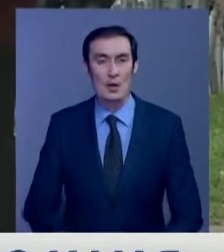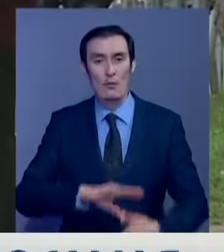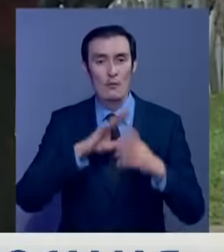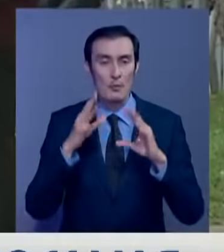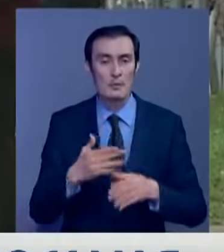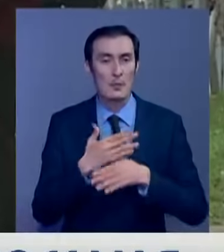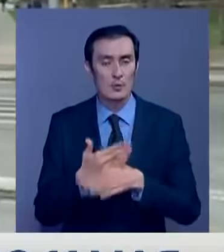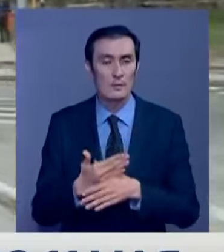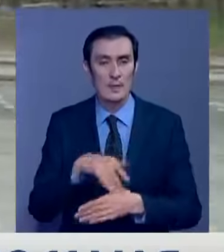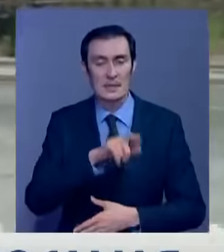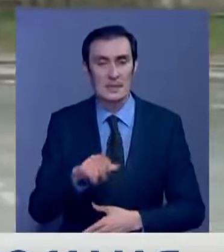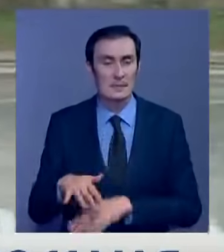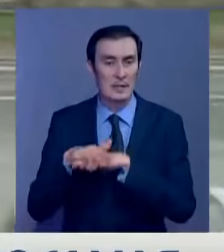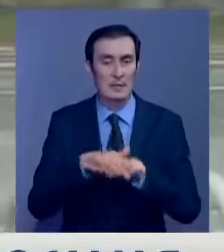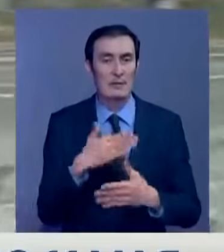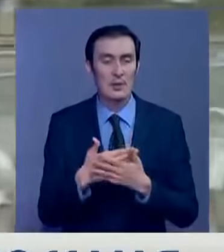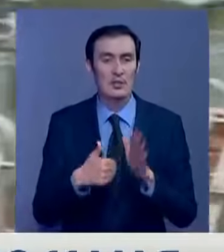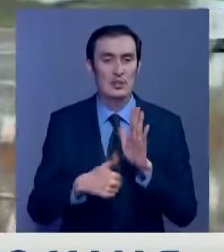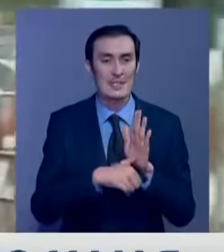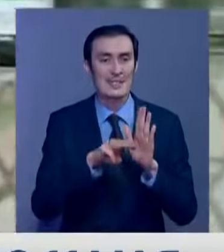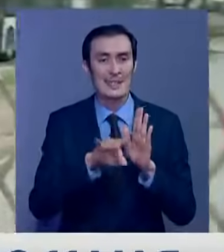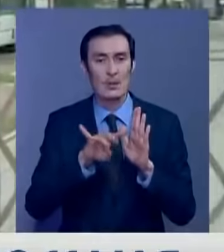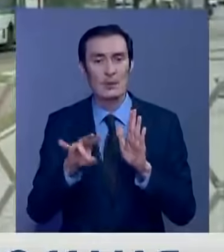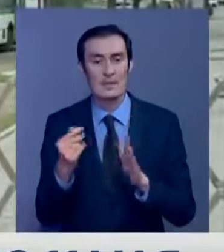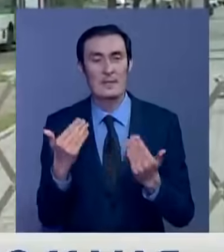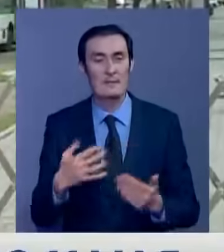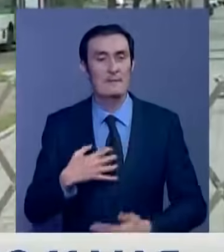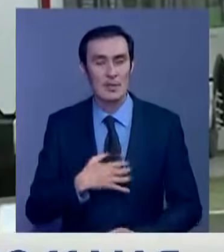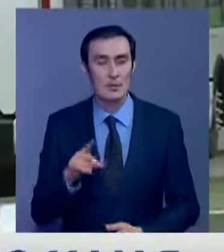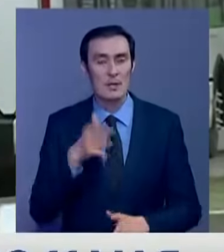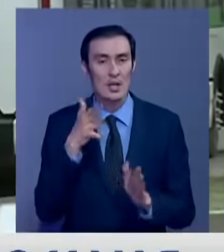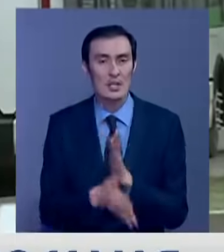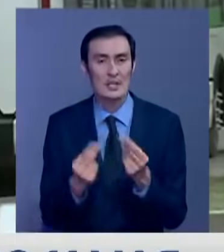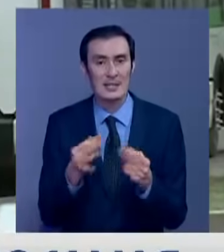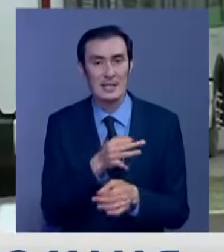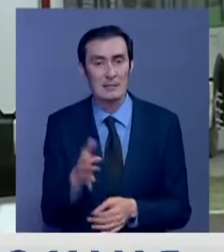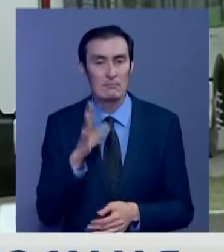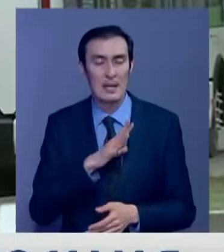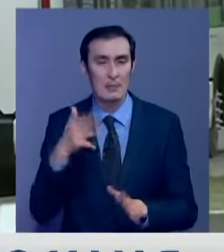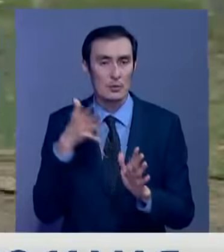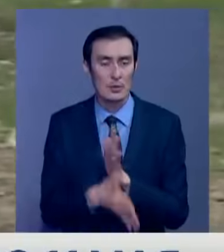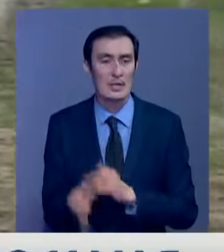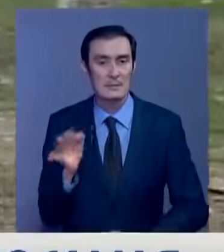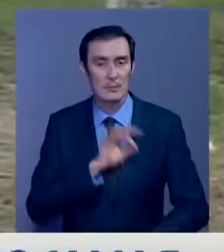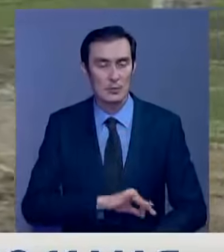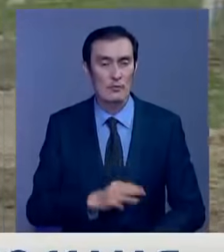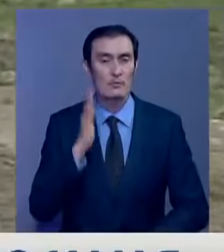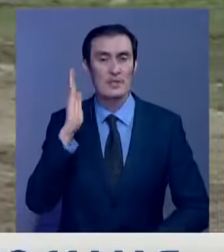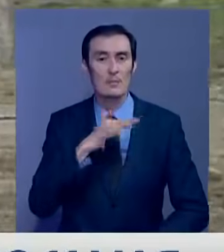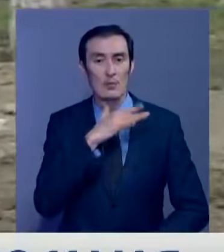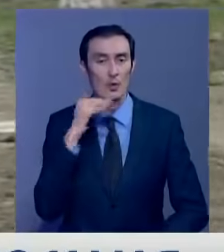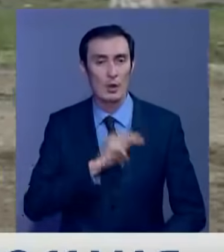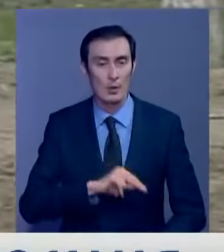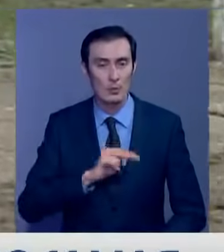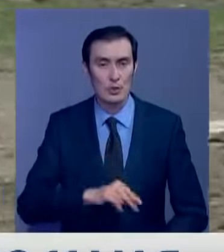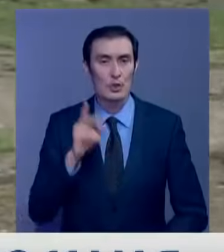Сложности на поддержку казахстанцев направили почти 6 триллионов тенге. Теперь важно, чтобы каждый тиын был эффективно израсходован. Но впереди еще много